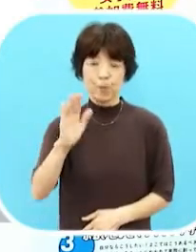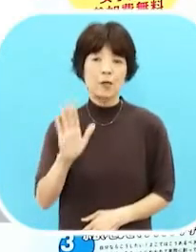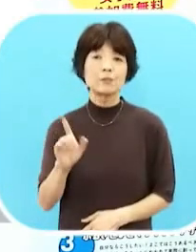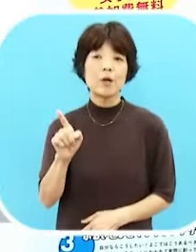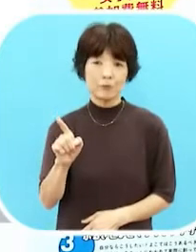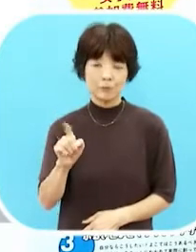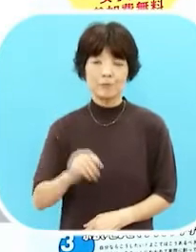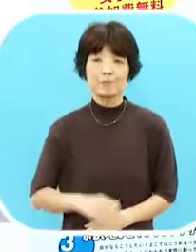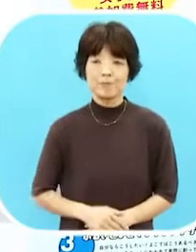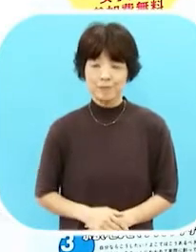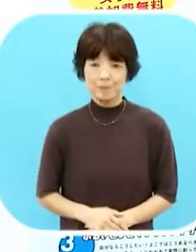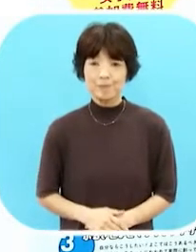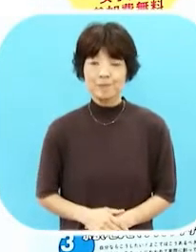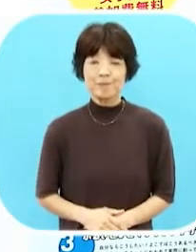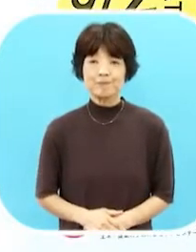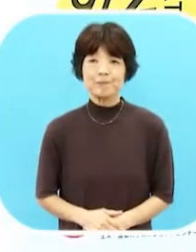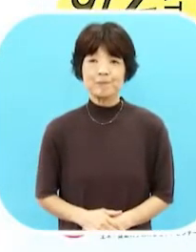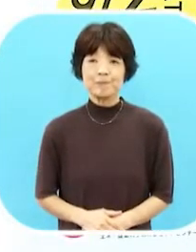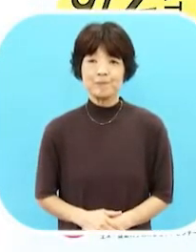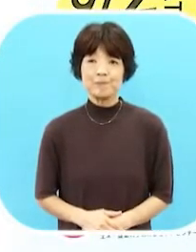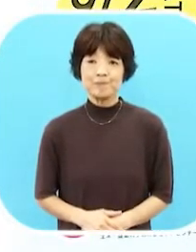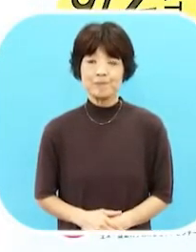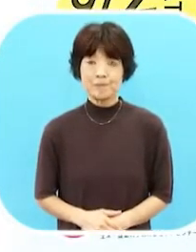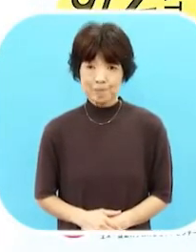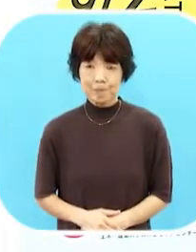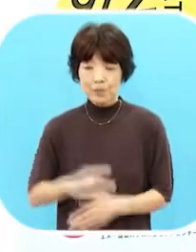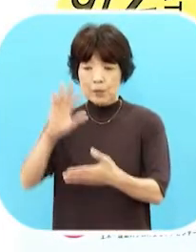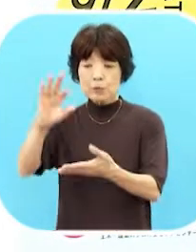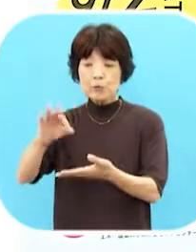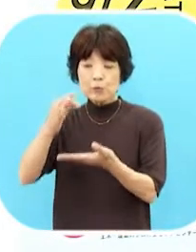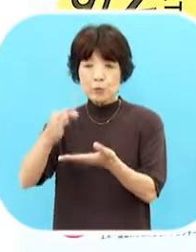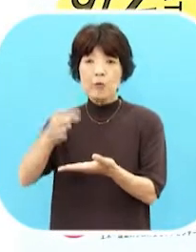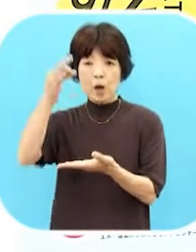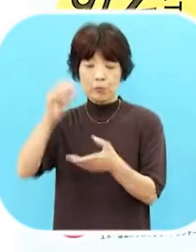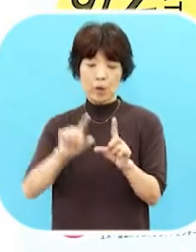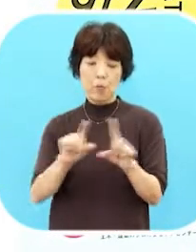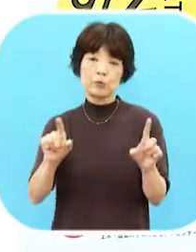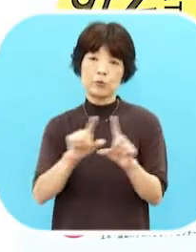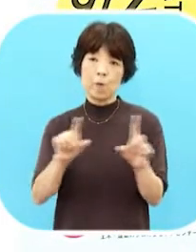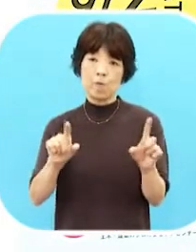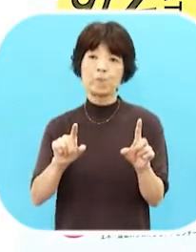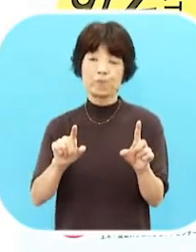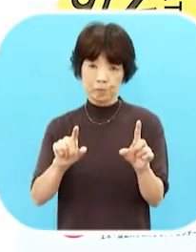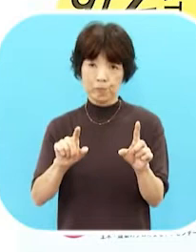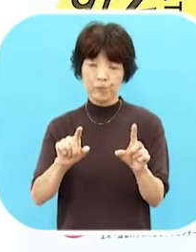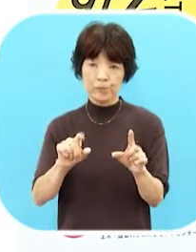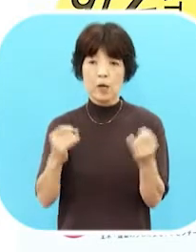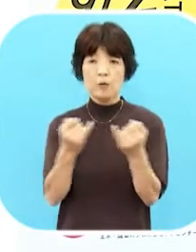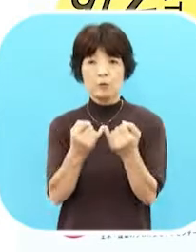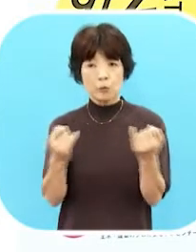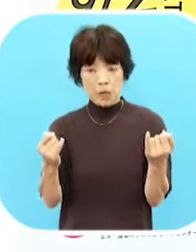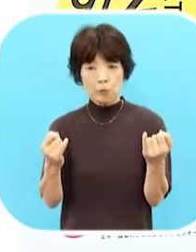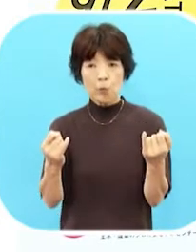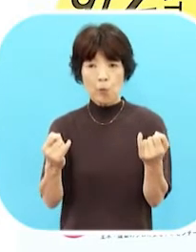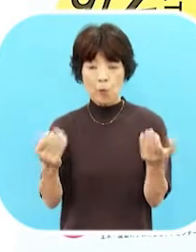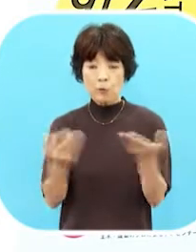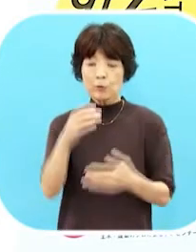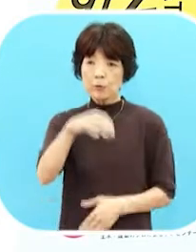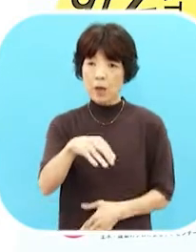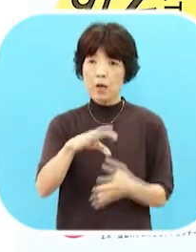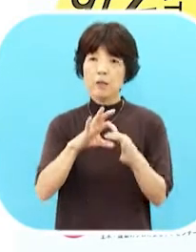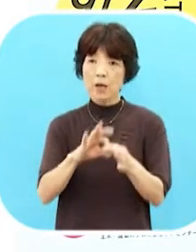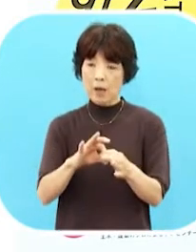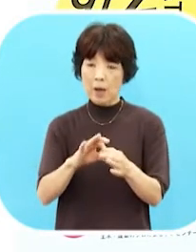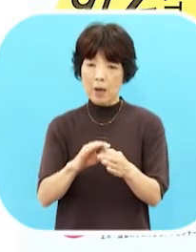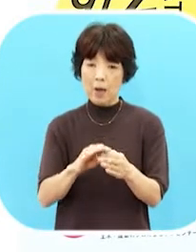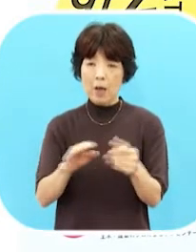している地域となりました。給与のアップはもちろんですけれども、女性の職場ということで